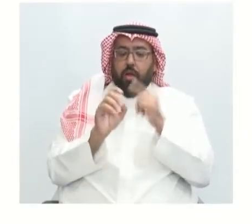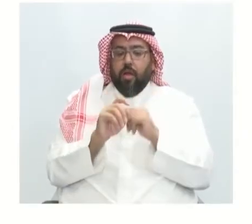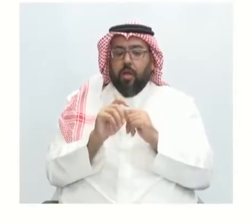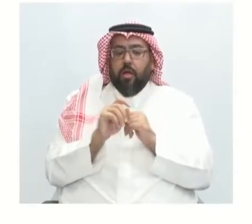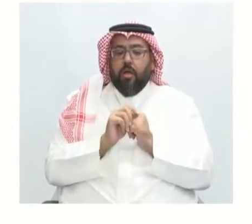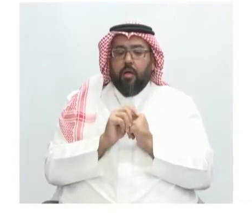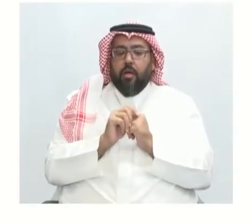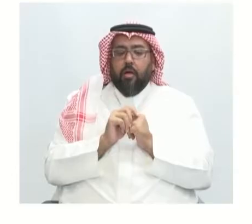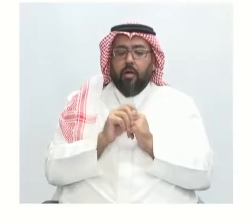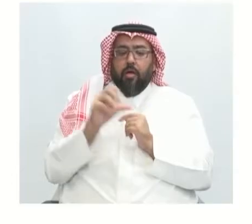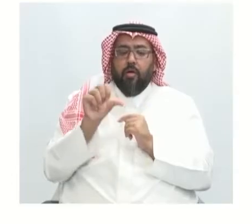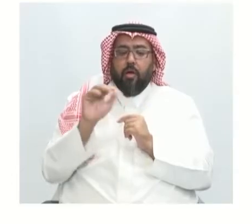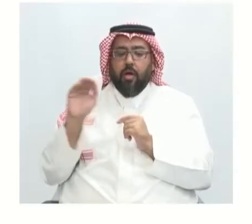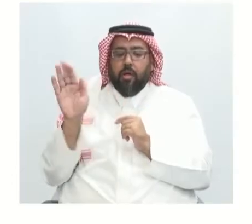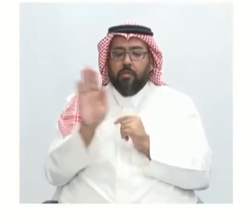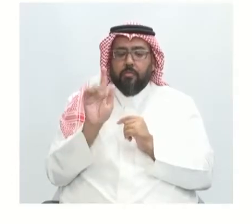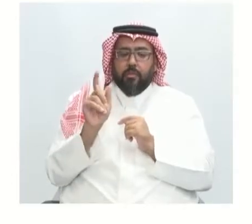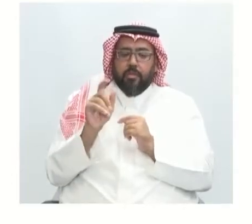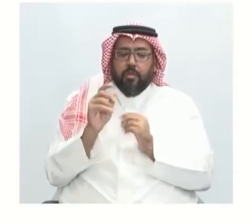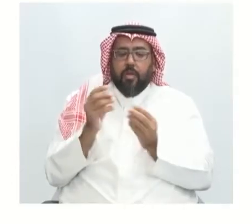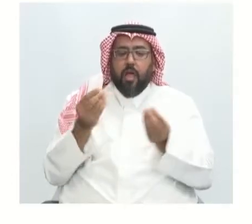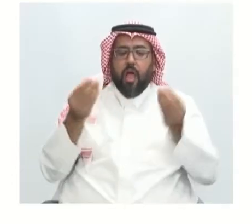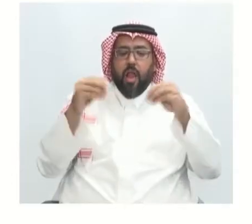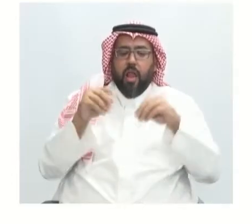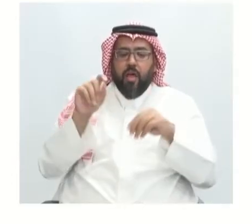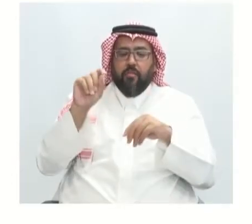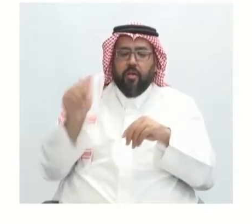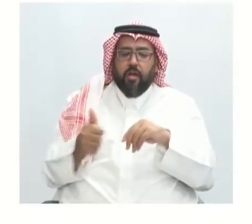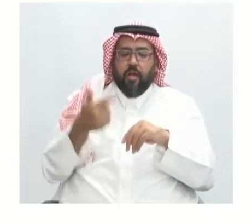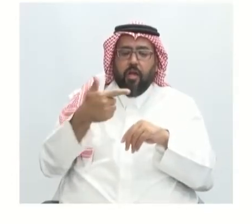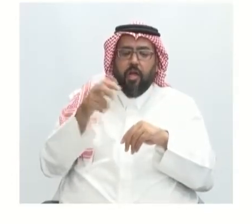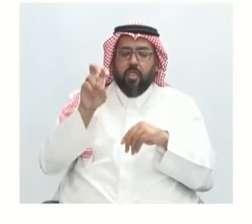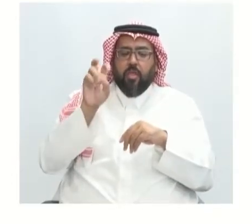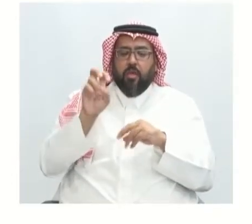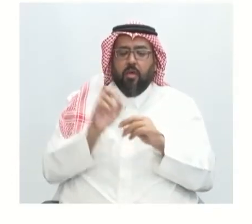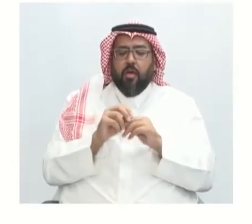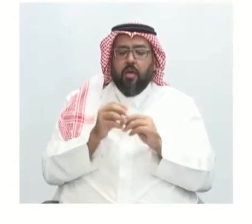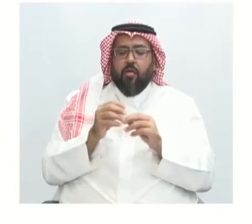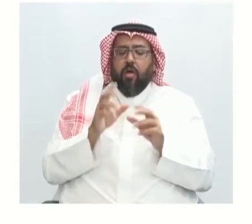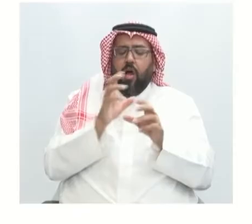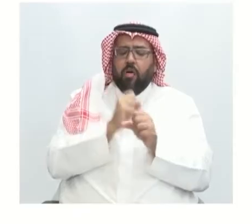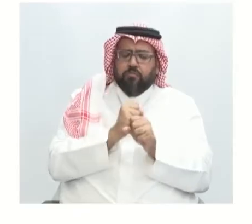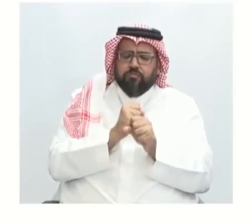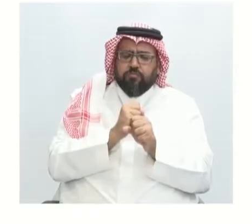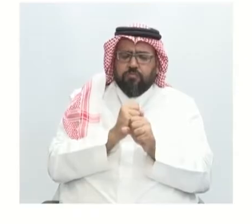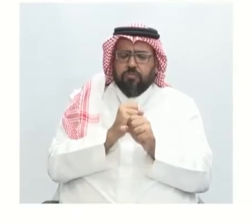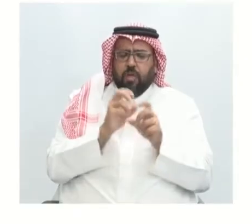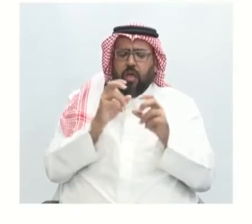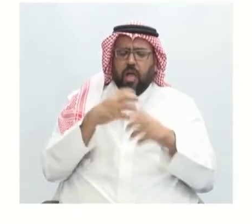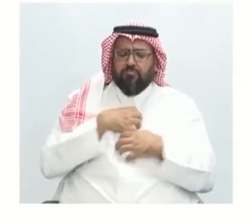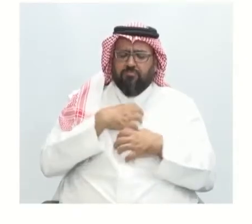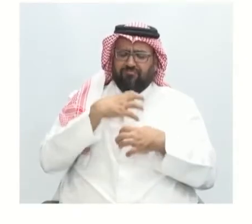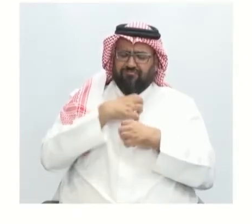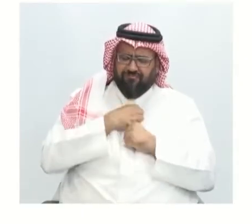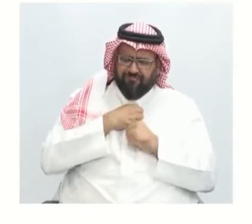ثم وحبسها على فرائضه سناتي باذن الله عز وجل لشرح ذلك لكن دعونا